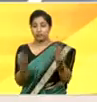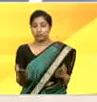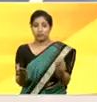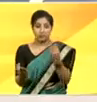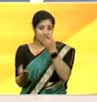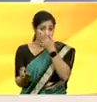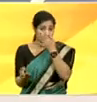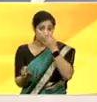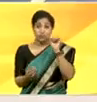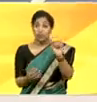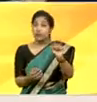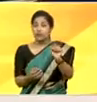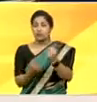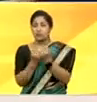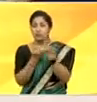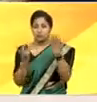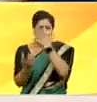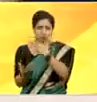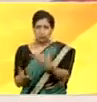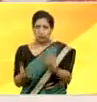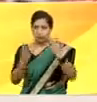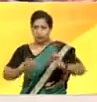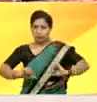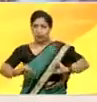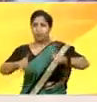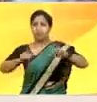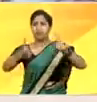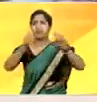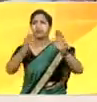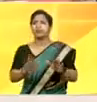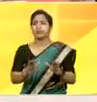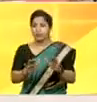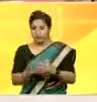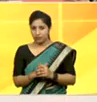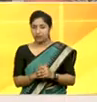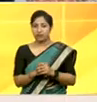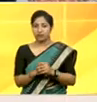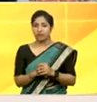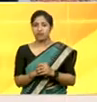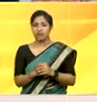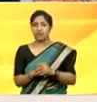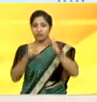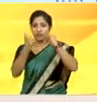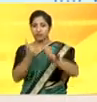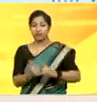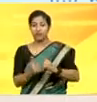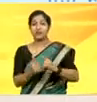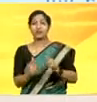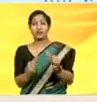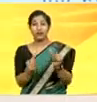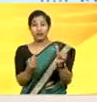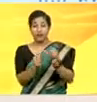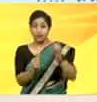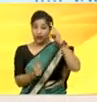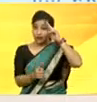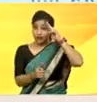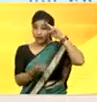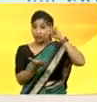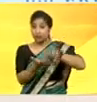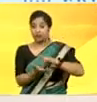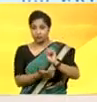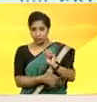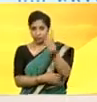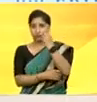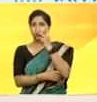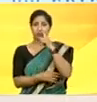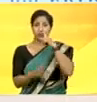दिवस ने कई शानदार उपलब्धियां हासिल की हैं। सऊदी अरब में पहली बार एक